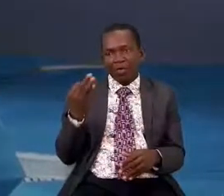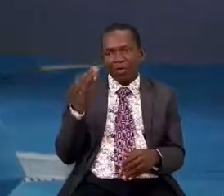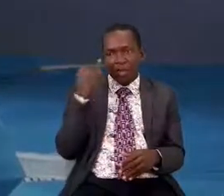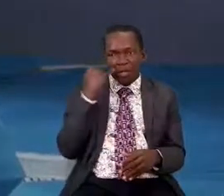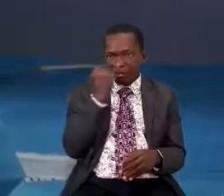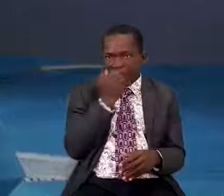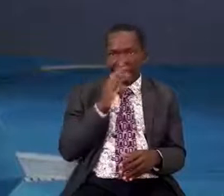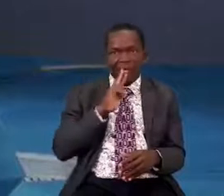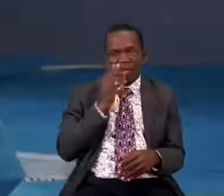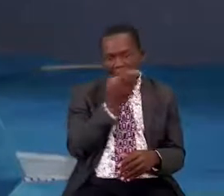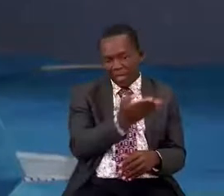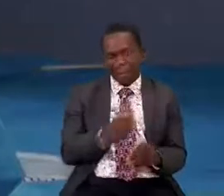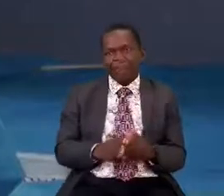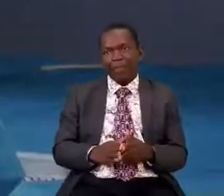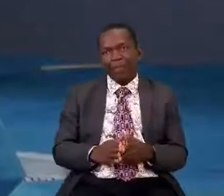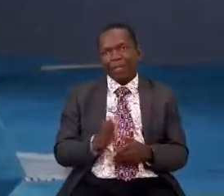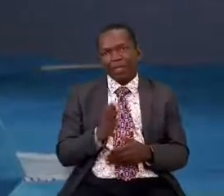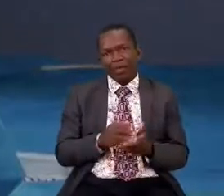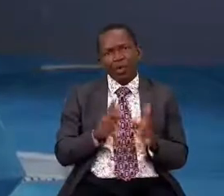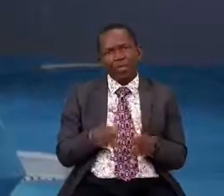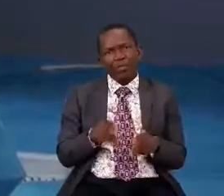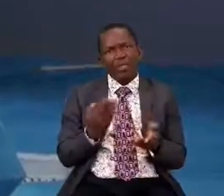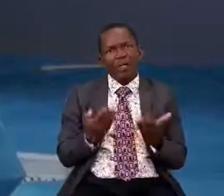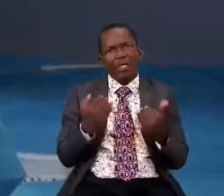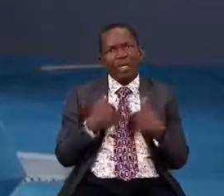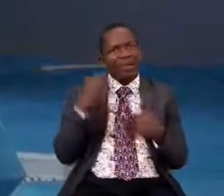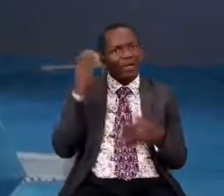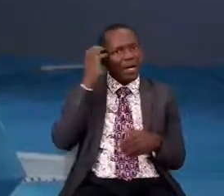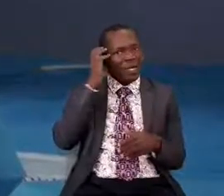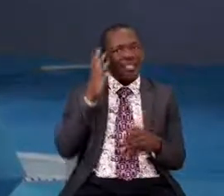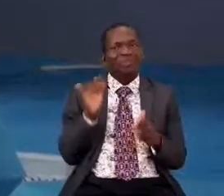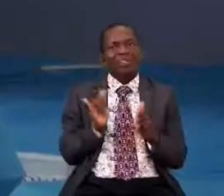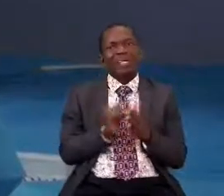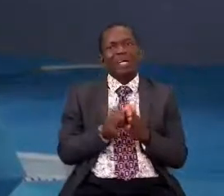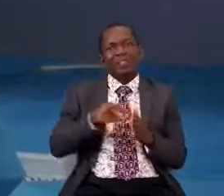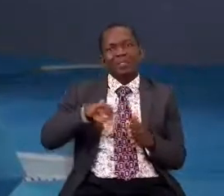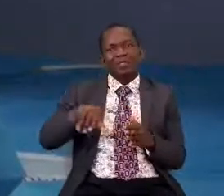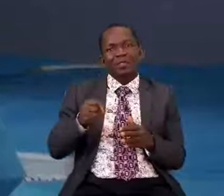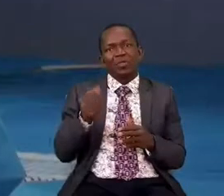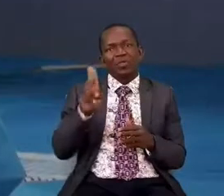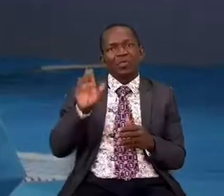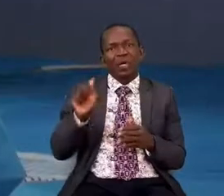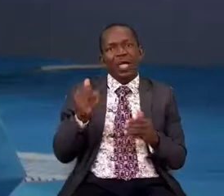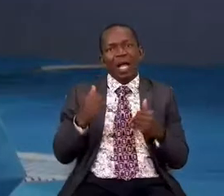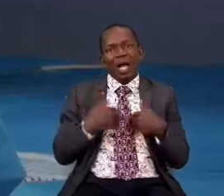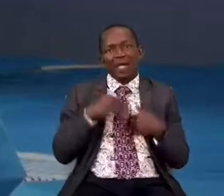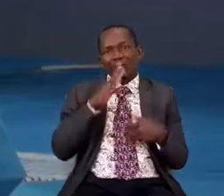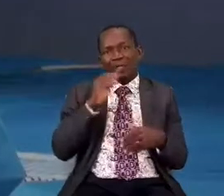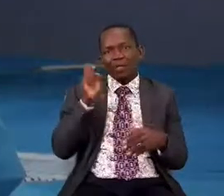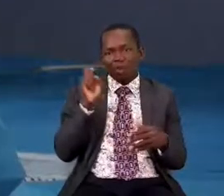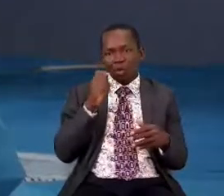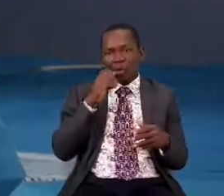Josué était commissionné parce que Moïse lui a imposé les mains, en leur présence, certains étaient